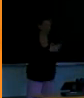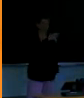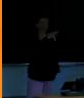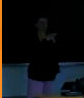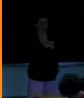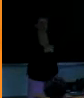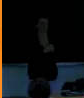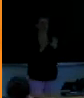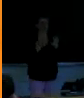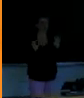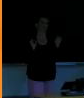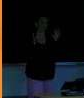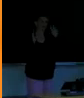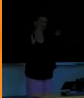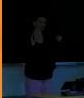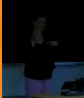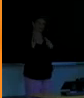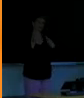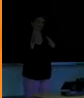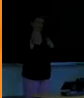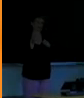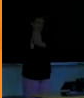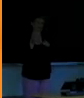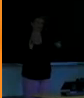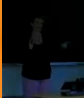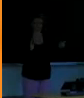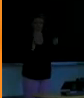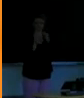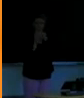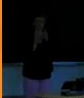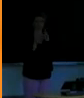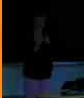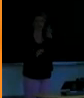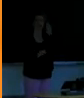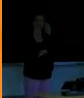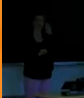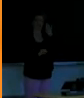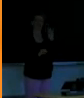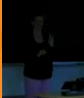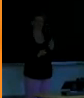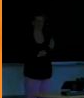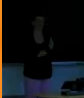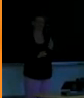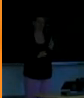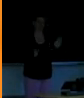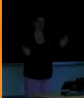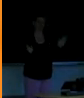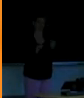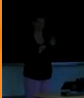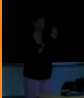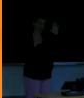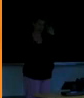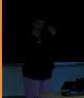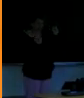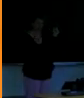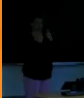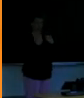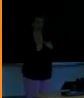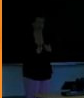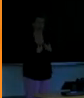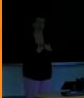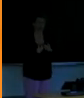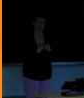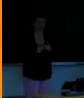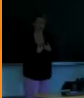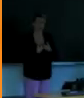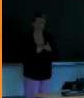dato se vi iscriverete, e qual è, diciamo, l'attenzione che viene posta, a parte dal nostro Ateneo che ne pone veramente tanta, ma anche in